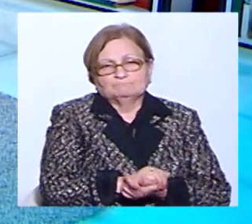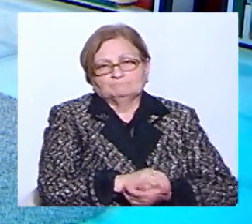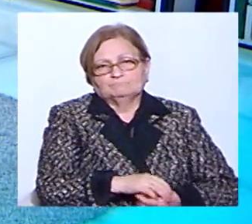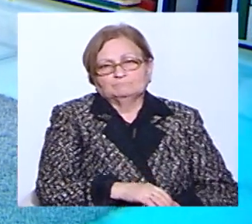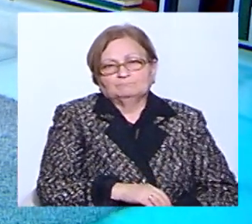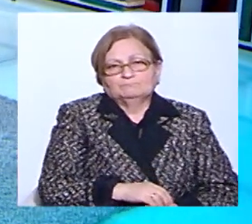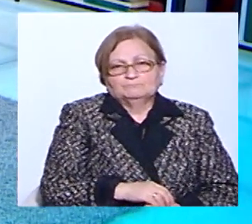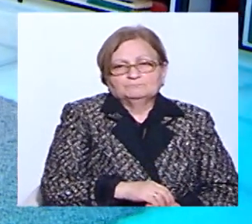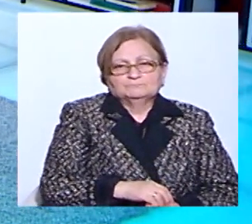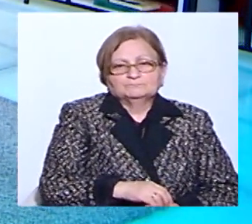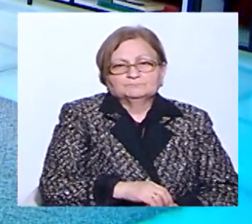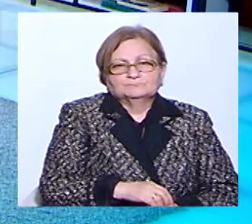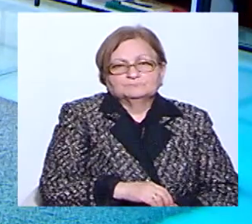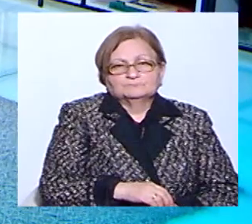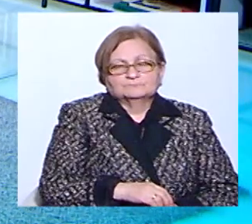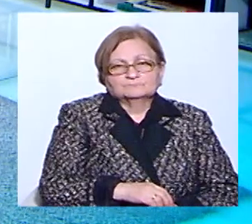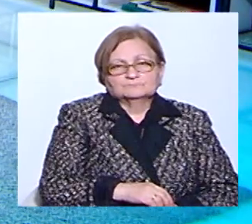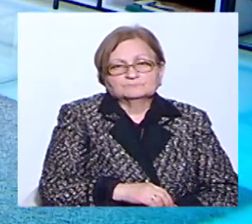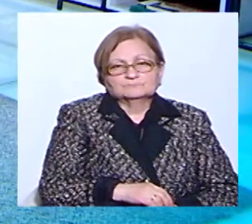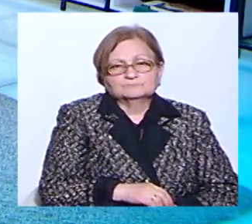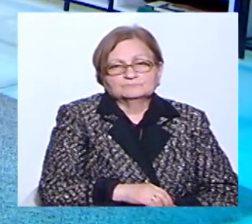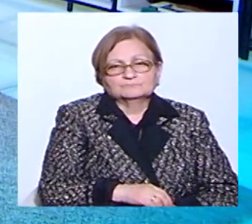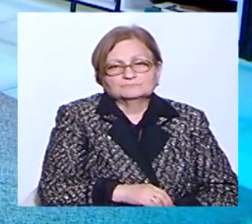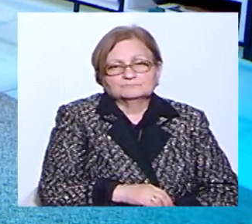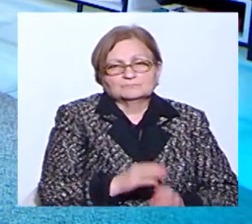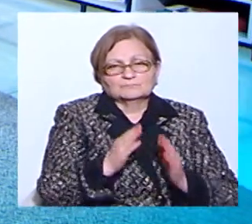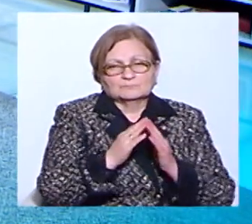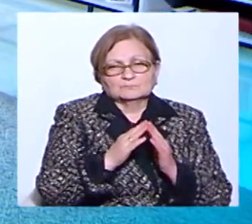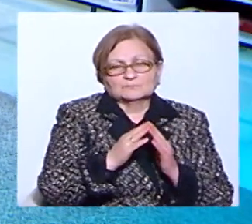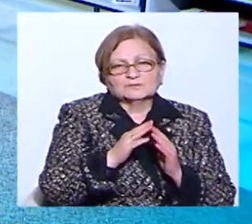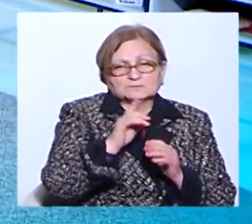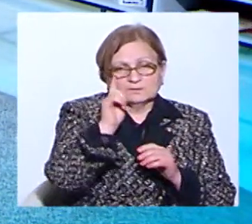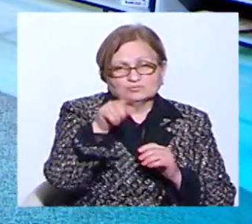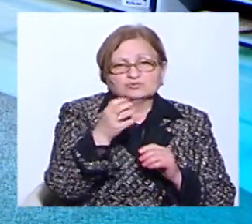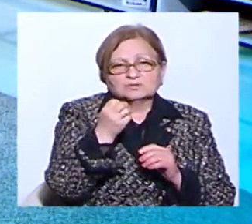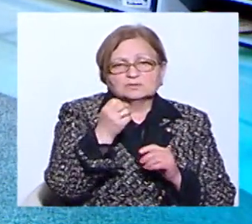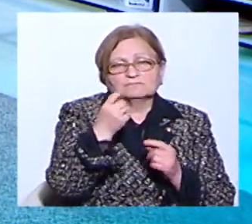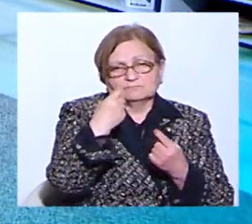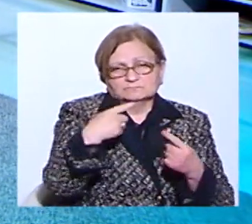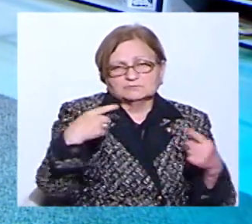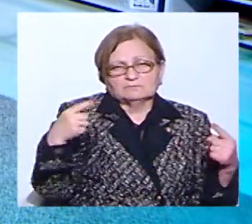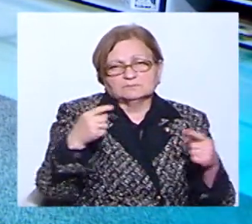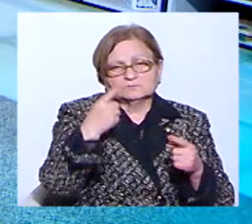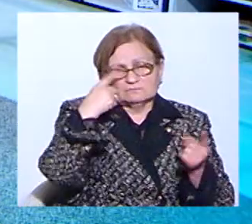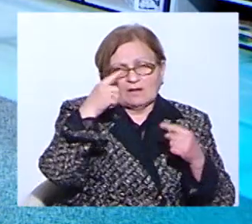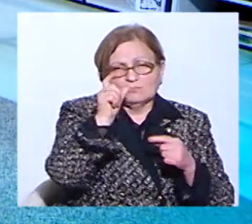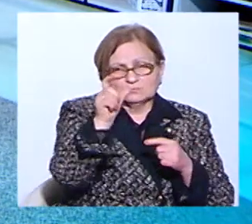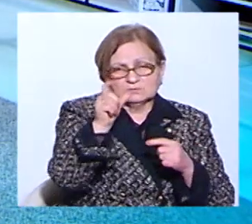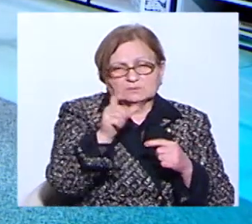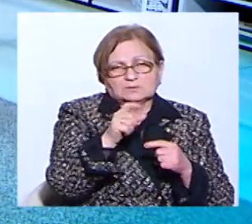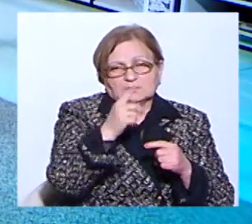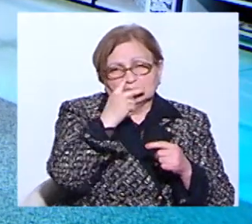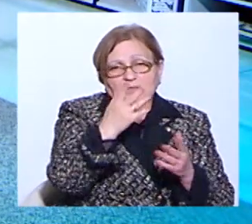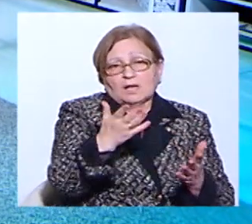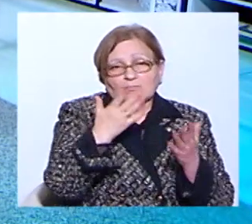კონკრეტული ერთეული. კეთილი, სახში გექნებათ კიდე რამოდენიმე ამოცანა, რომლებიც